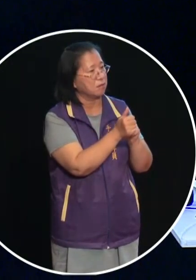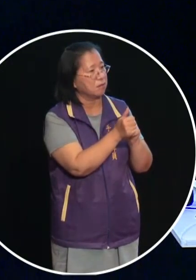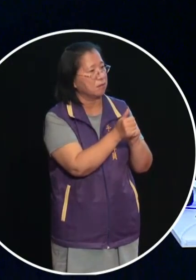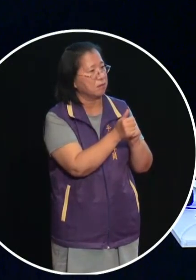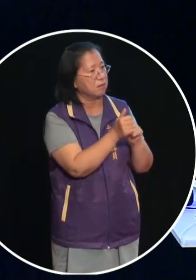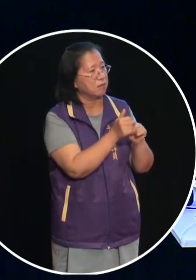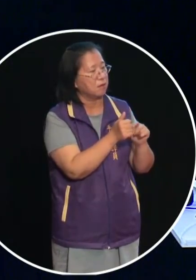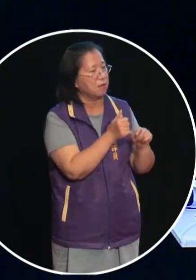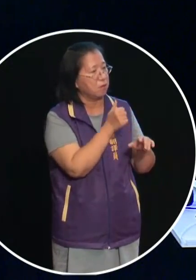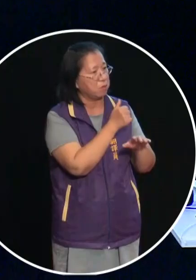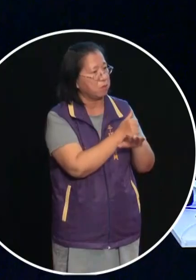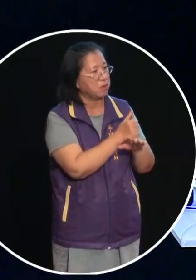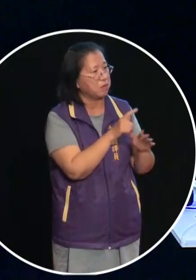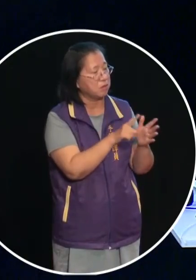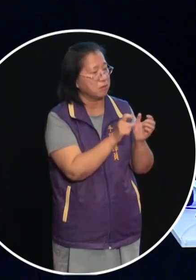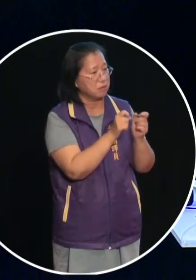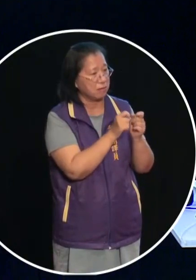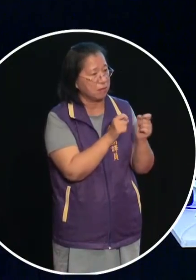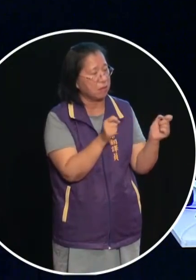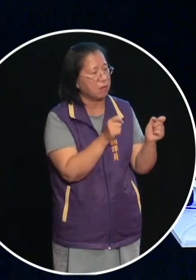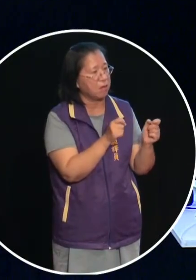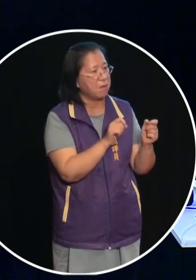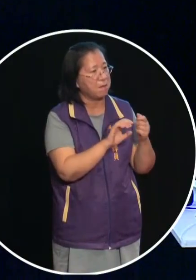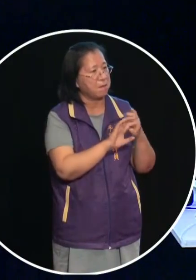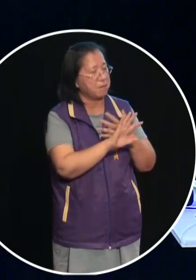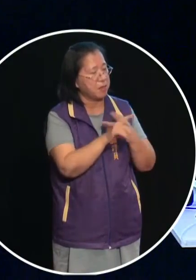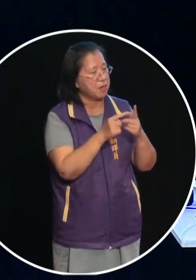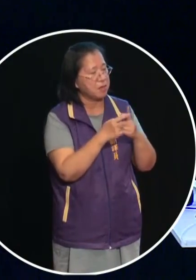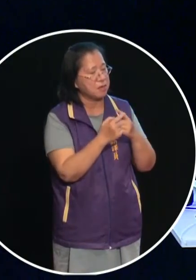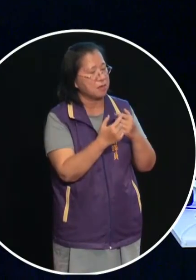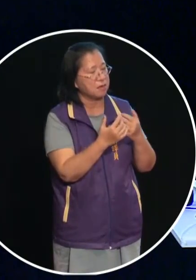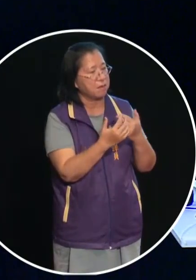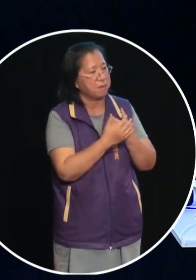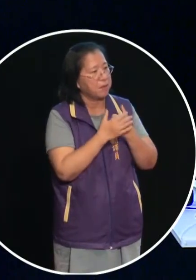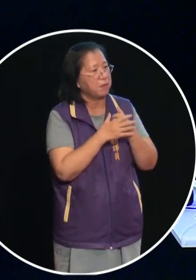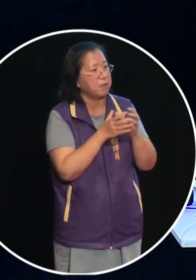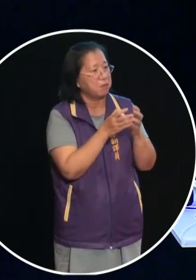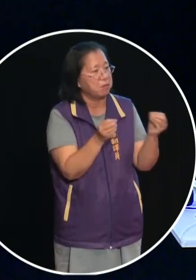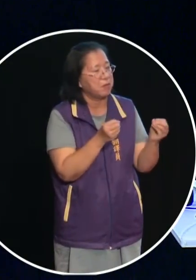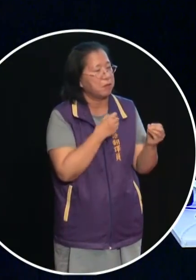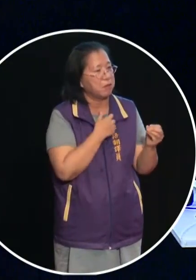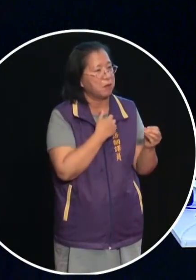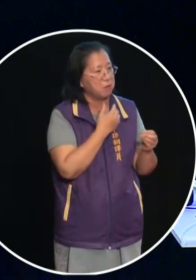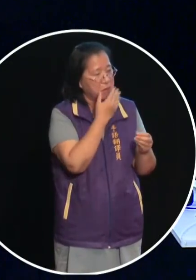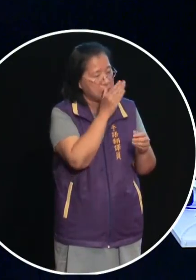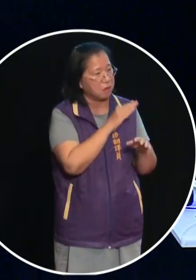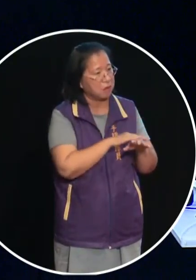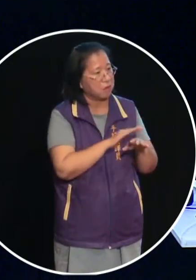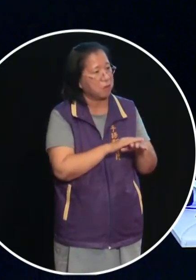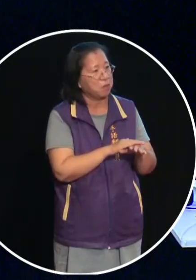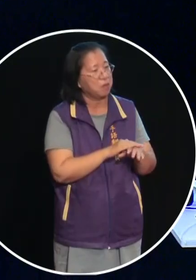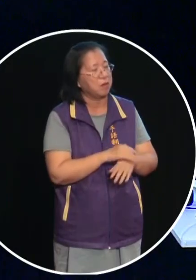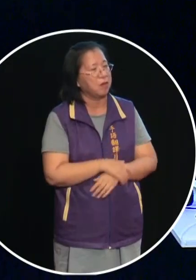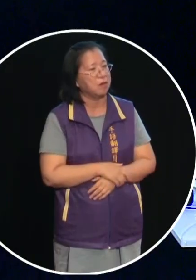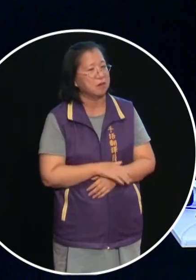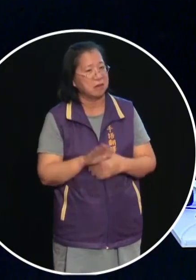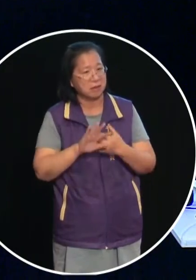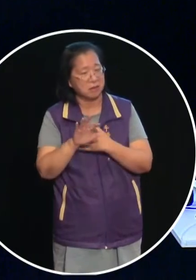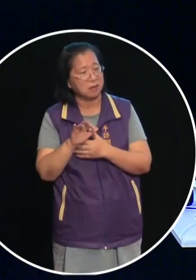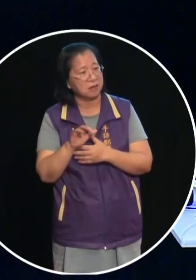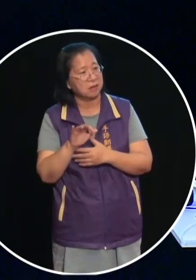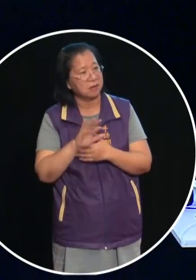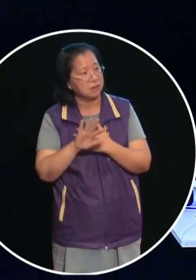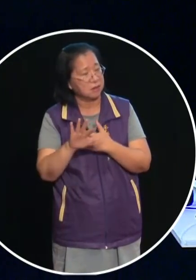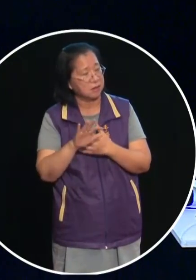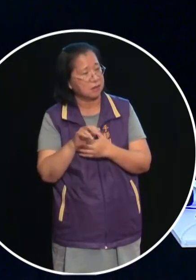强，他没有需要任何的那个帮忙，他可以打赢。不过按照派系其他议员的利益，他